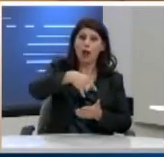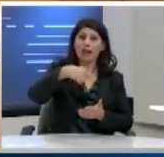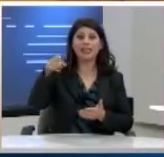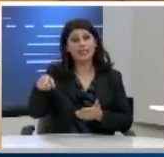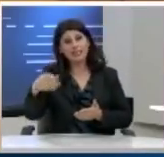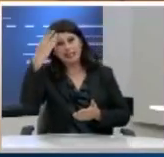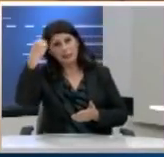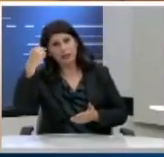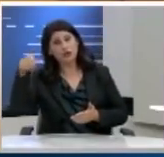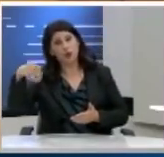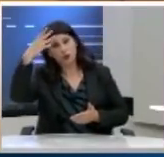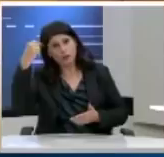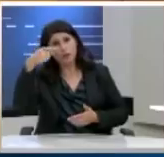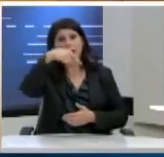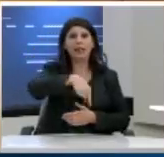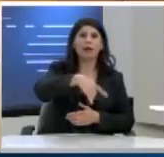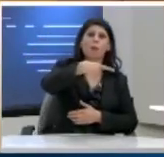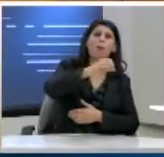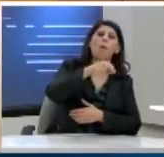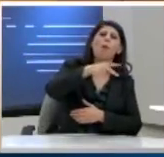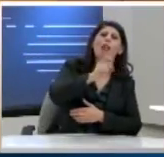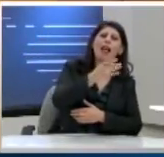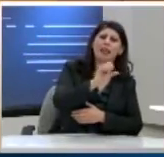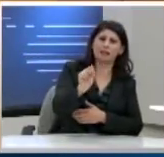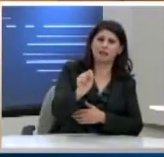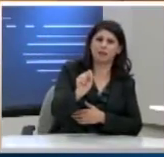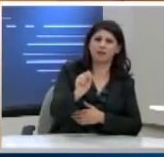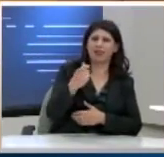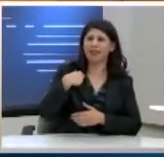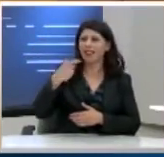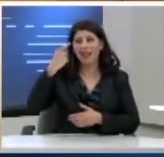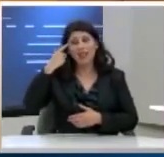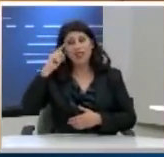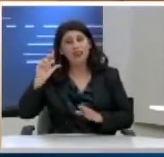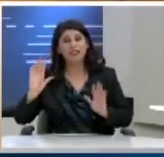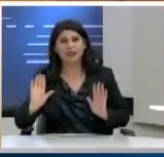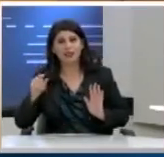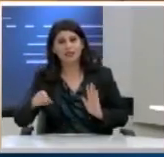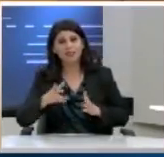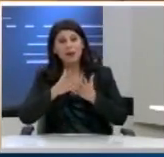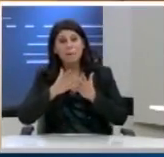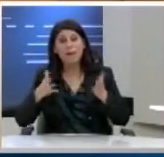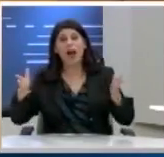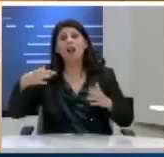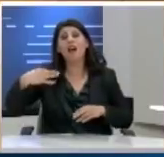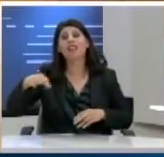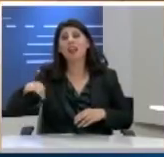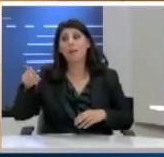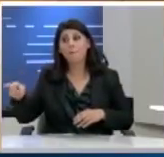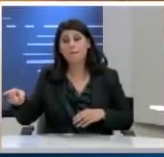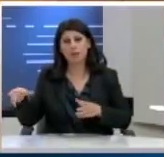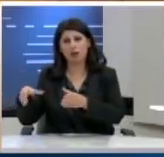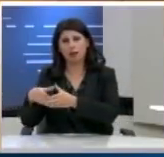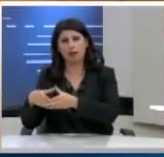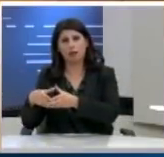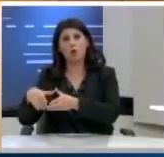και ο Τσίπρας είναι Πολάκης. Γιατί δεν έχετε καταλάβει, και αυτή είναι η μεγάλη σας αδυναμία, ότι